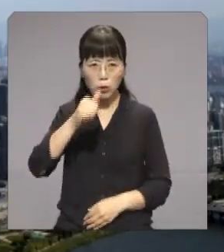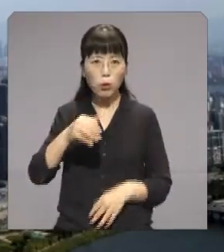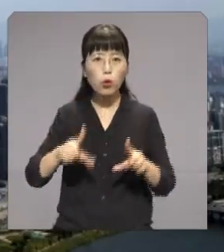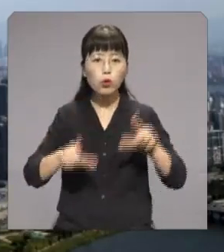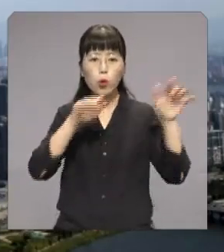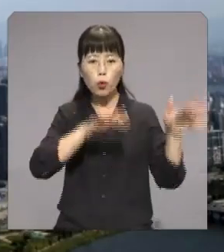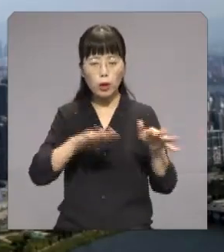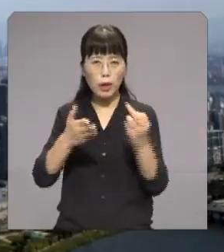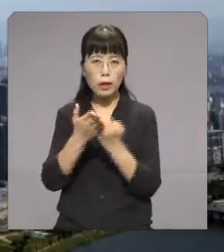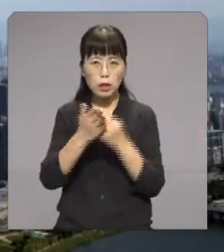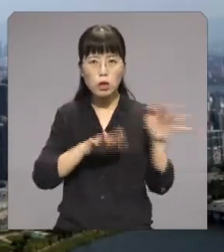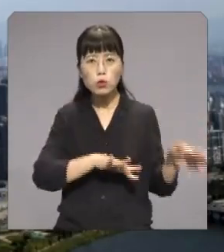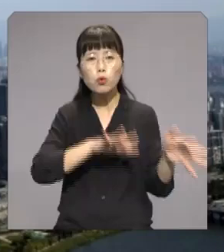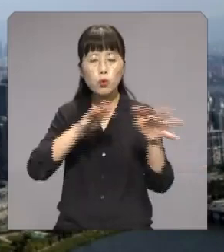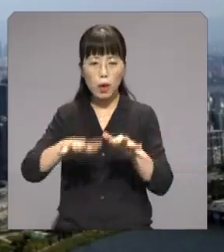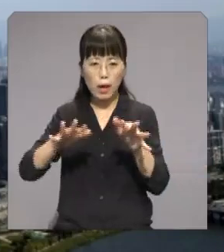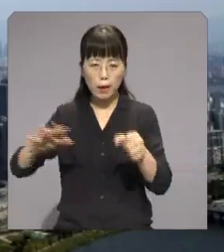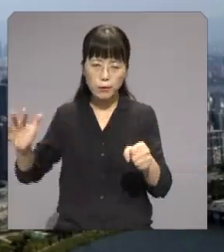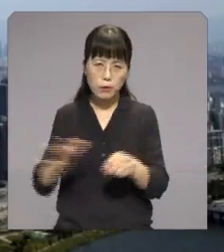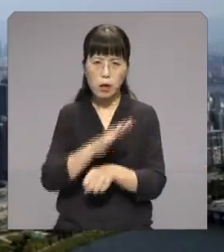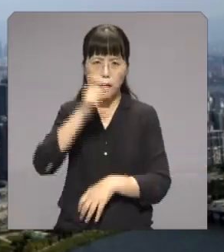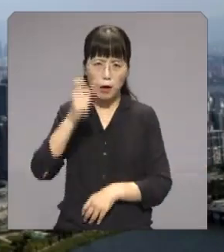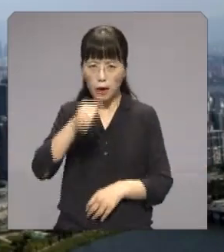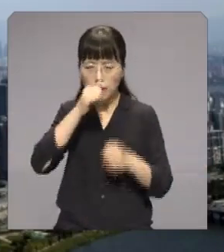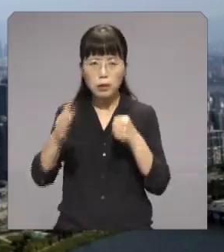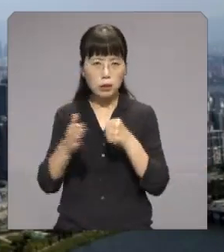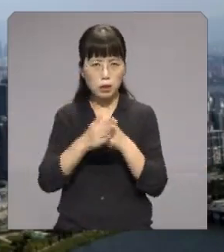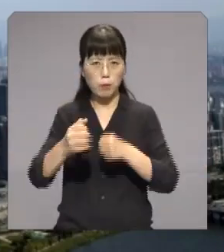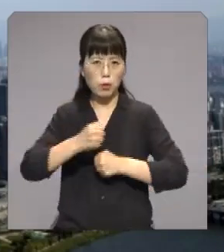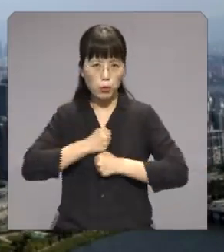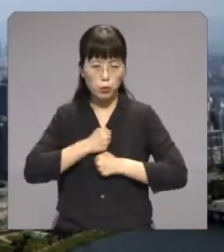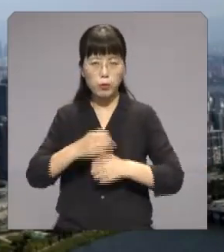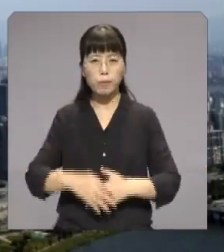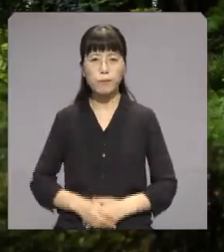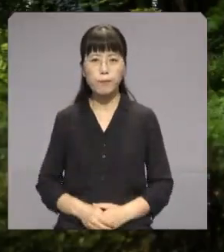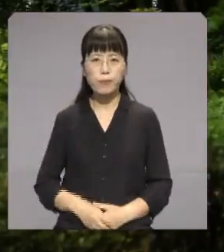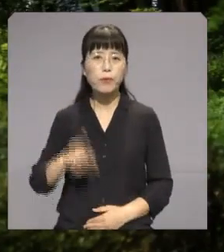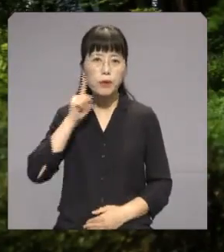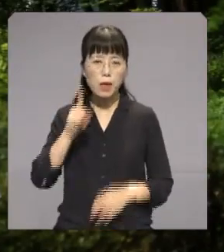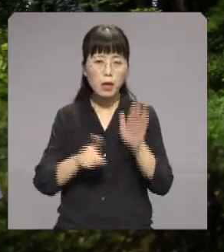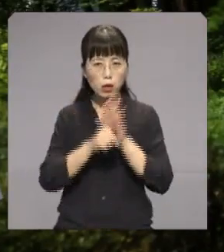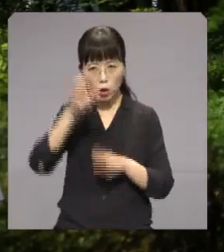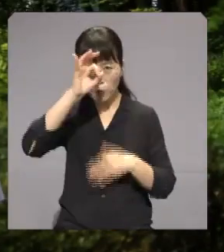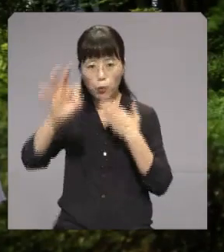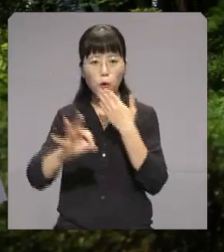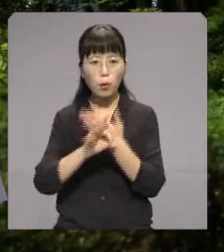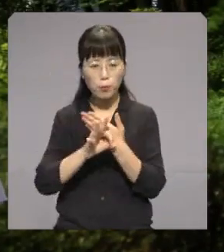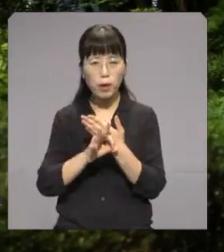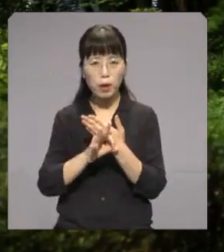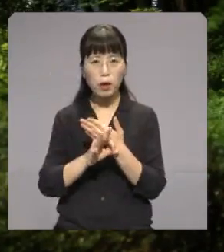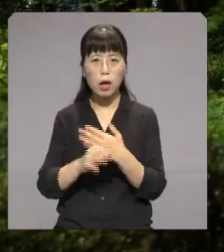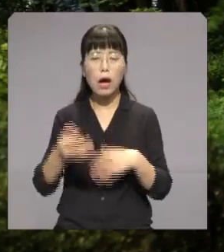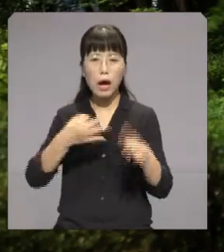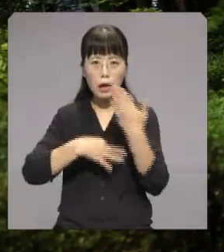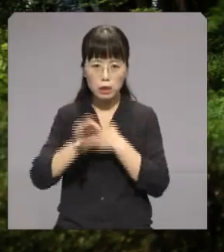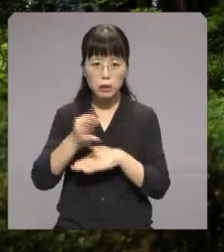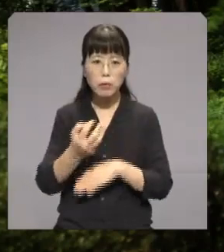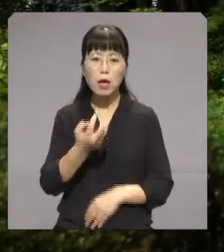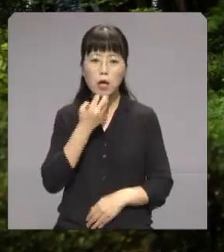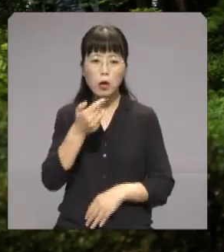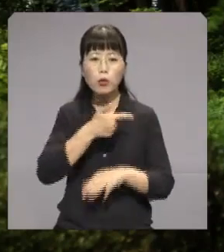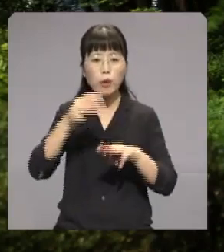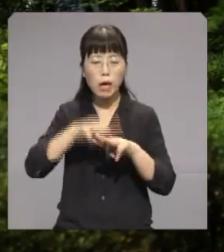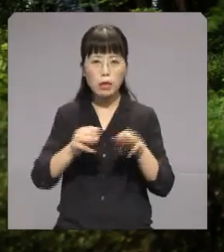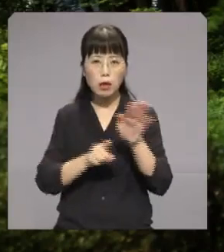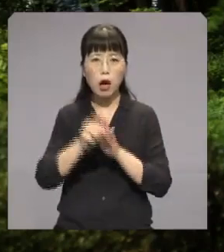동해안과 제주 해안에는 너울이 강하게 밀려올 수 있겠습니다이어서 내일 기온도 살펴보겠습니다 아침에 서울과